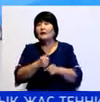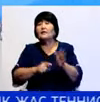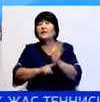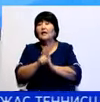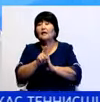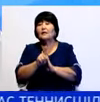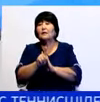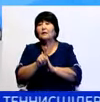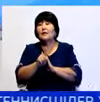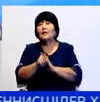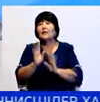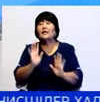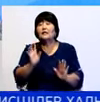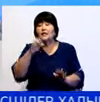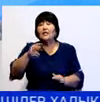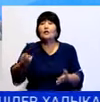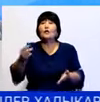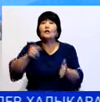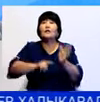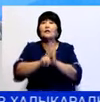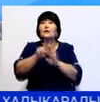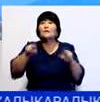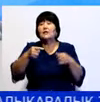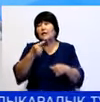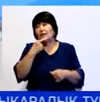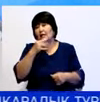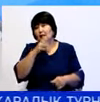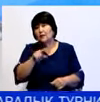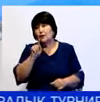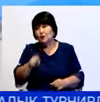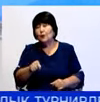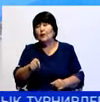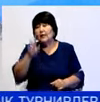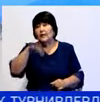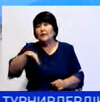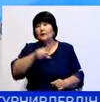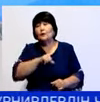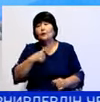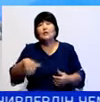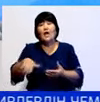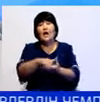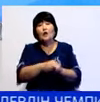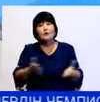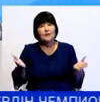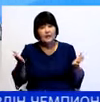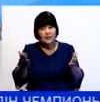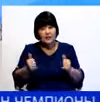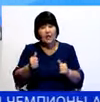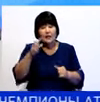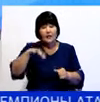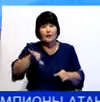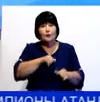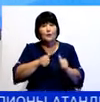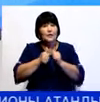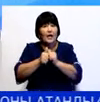елдің енді аяғына тұрып жатқан кезінде қиын кезеңдер болды. Сол кезде елді өзінің ауызбіршілікке шақырып, елді өзінің артынан